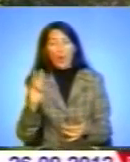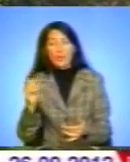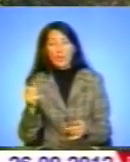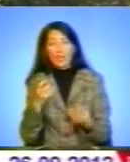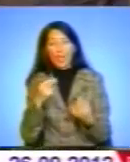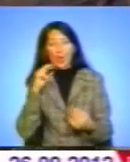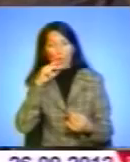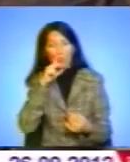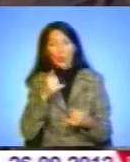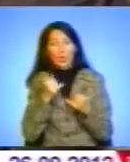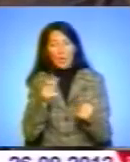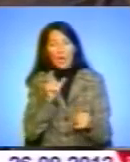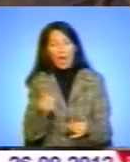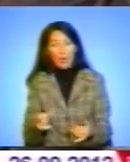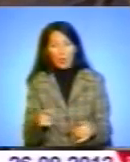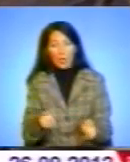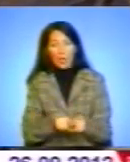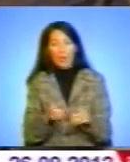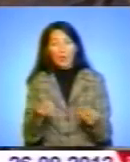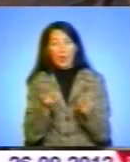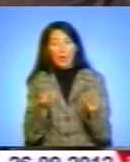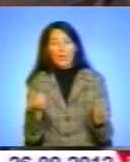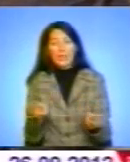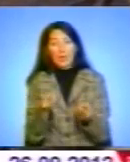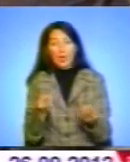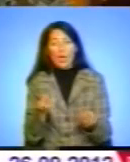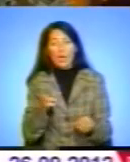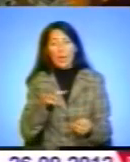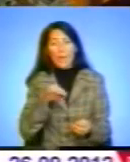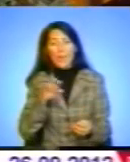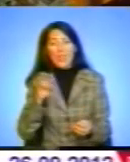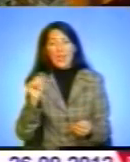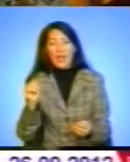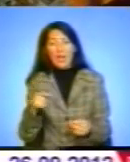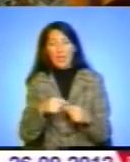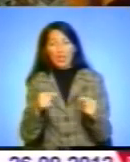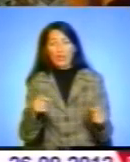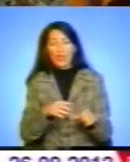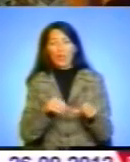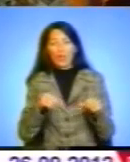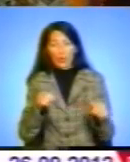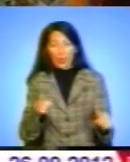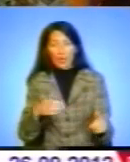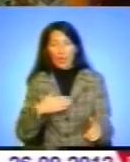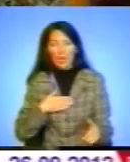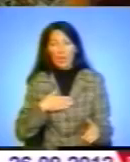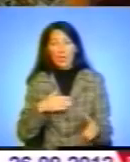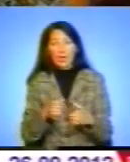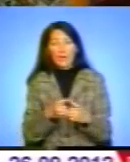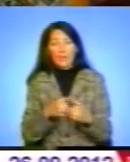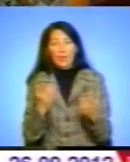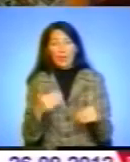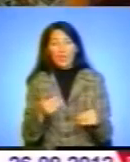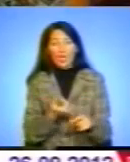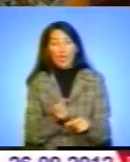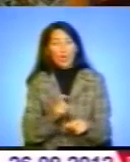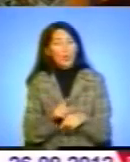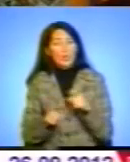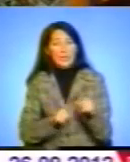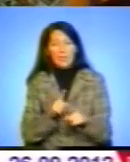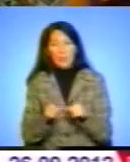сполуки. Також під час спалювання згоряють мінеральні речовини у ґрунті. Наші всі, на жаль, угрупування вже є дуже антропогенно змінені.